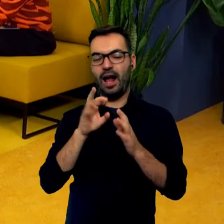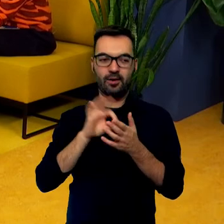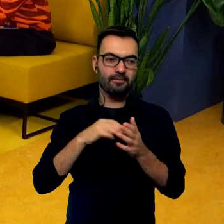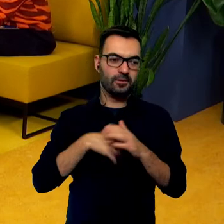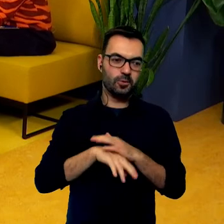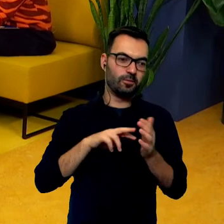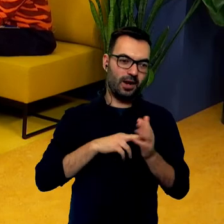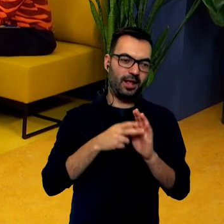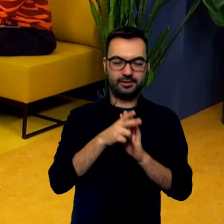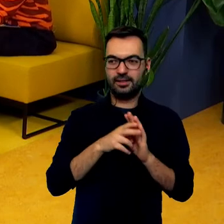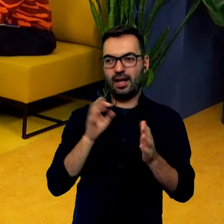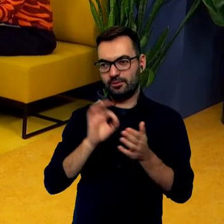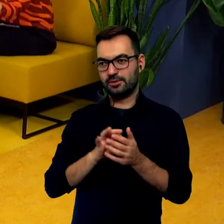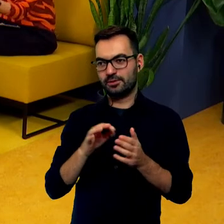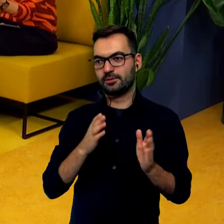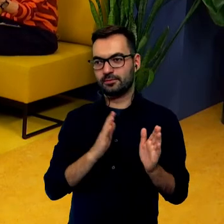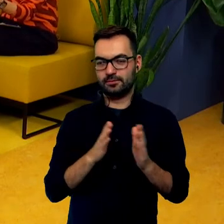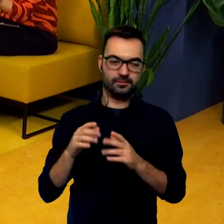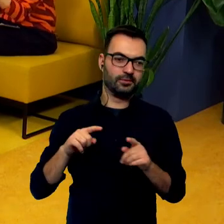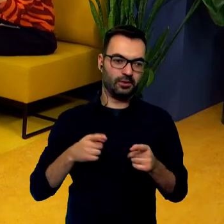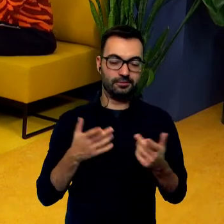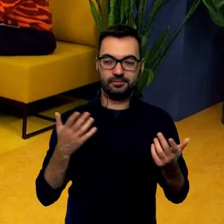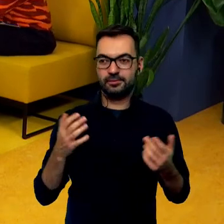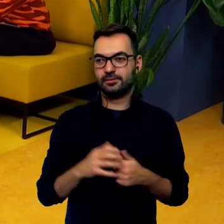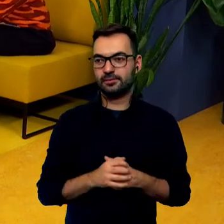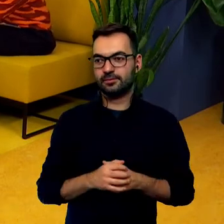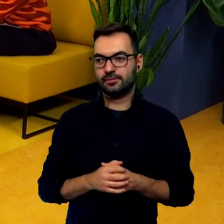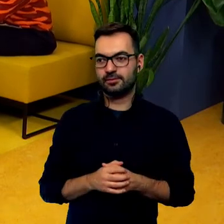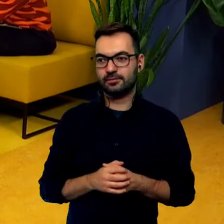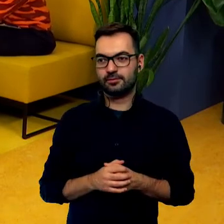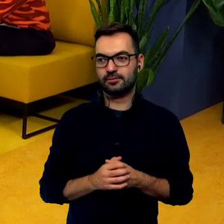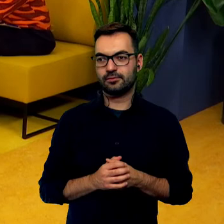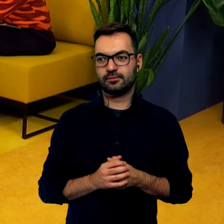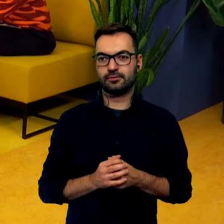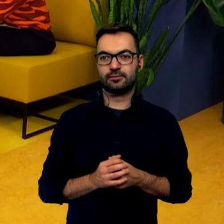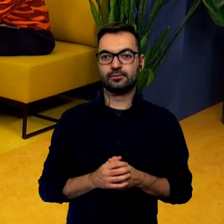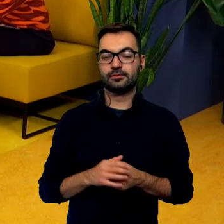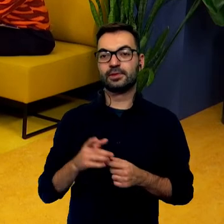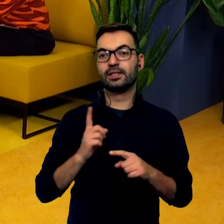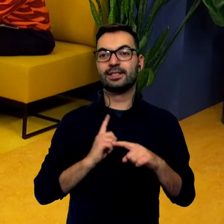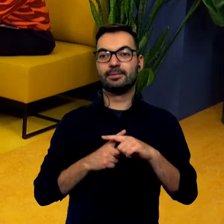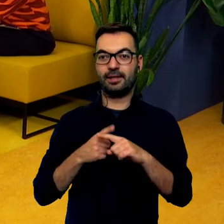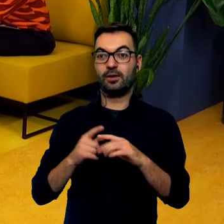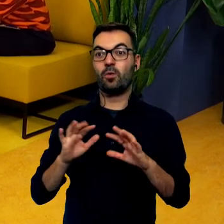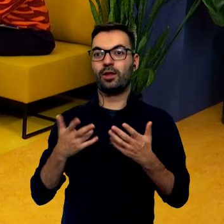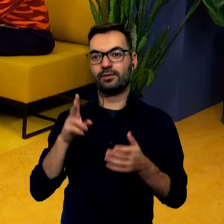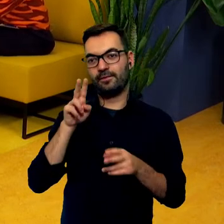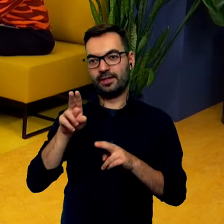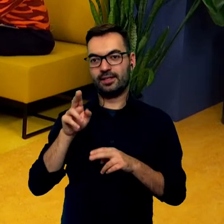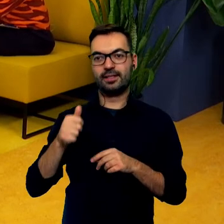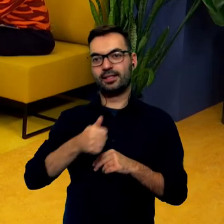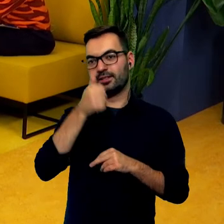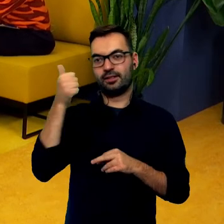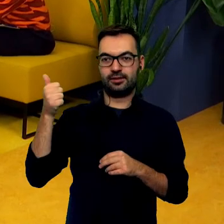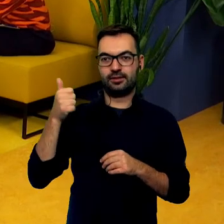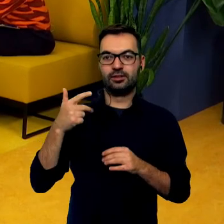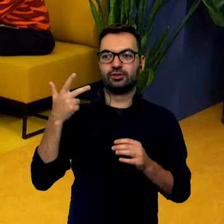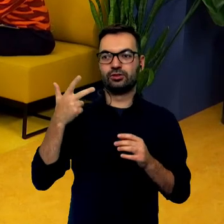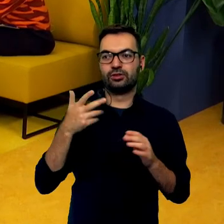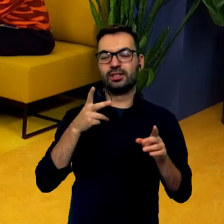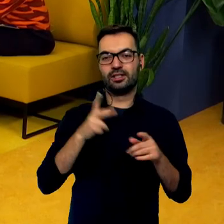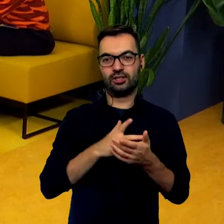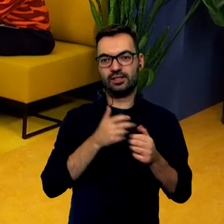ułożył. No tak się plan układa. Z organizacyjnych względów, prawda? Z organizacyjnych względów, no bo ten cmentarz łatwiej wynająć na jeden dzień i zagrać